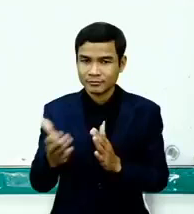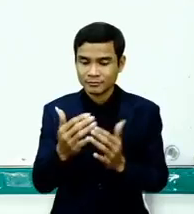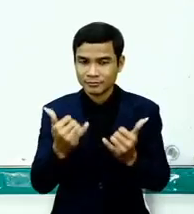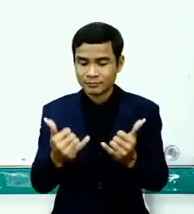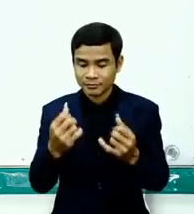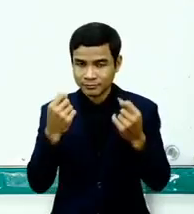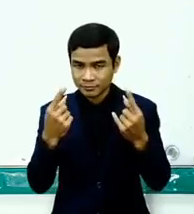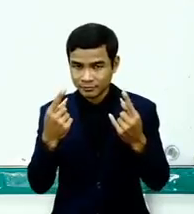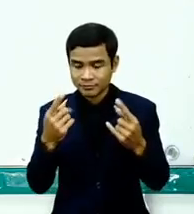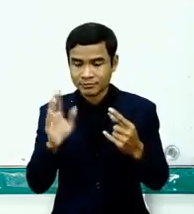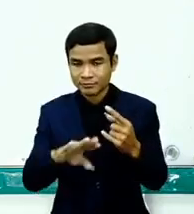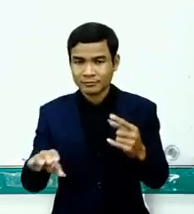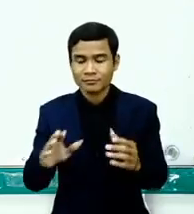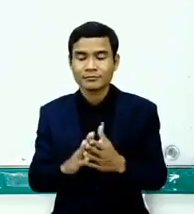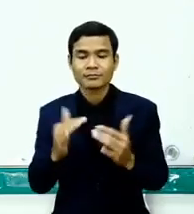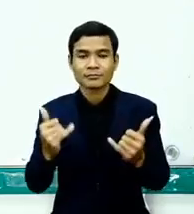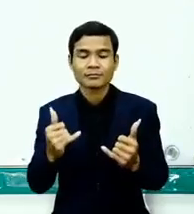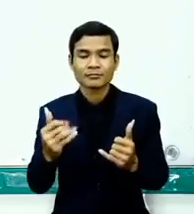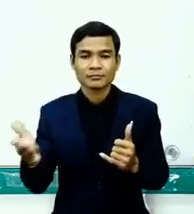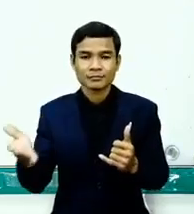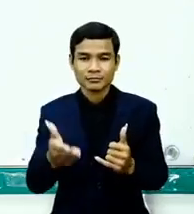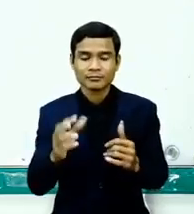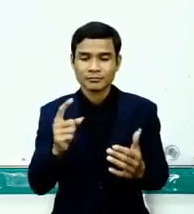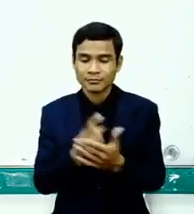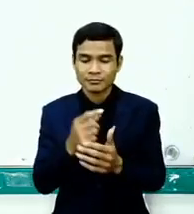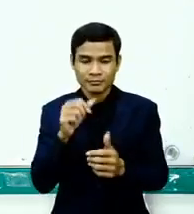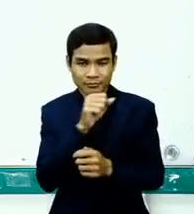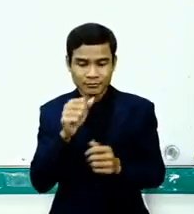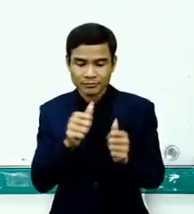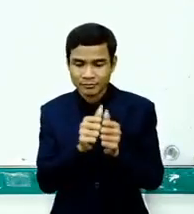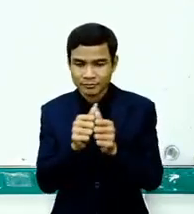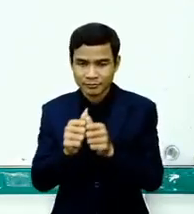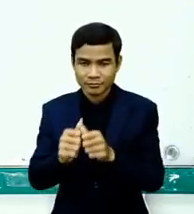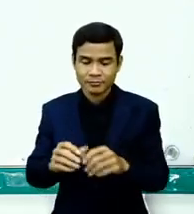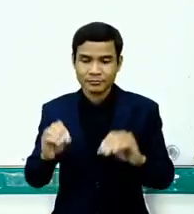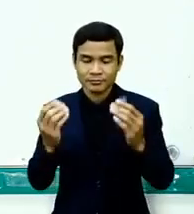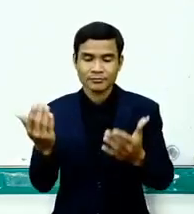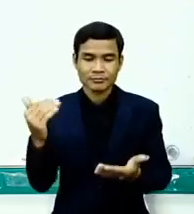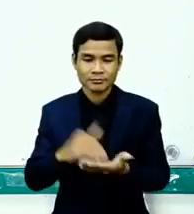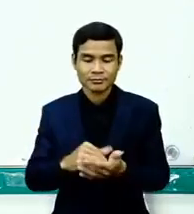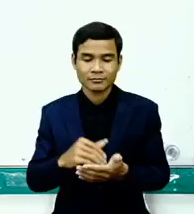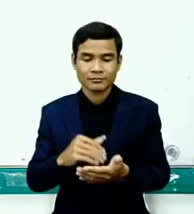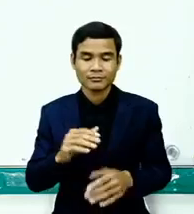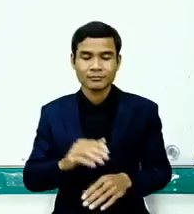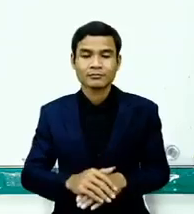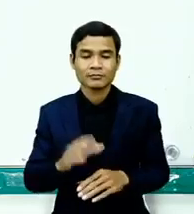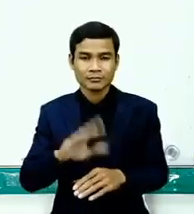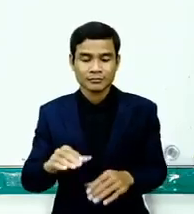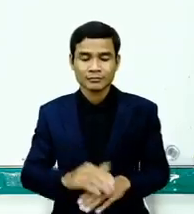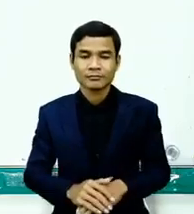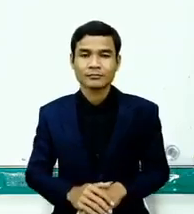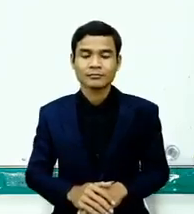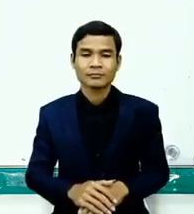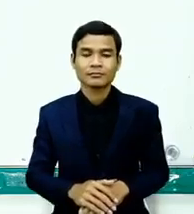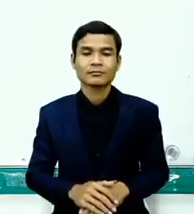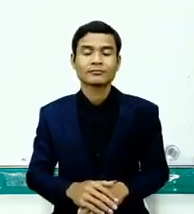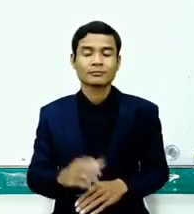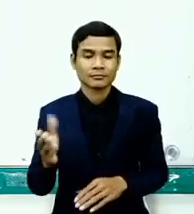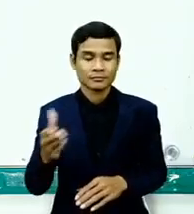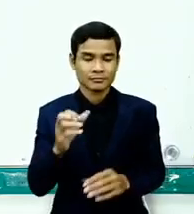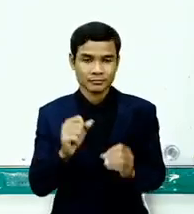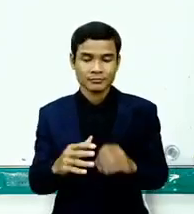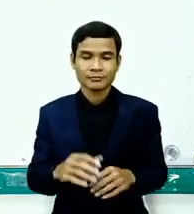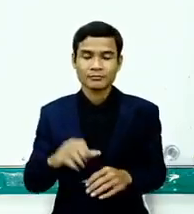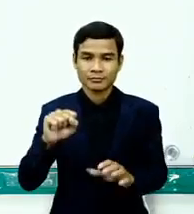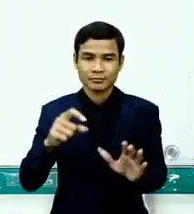ណែចាតោះឥឡូវនេះកូនកូនចូលរួមច្រៀងជាមួយអ្នកគ្រូណាកូនណាចាតោះចាប់ផ្ដើម